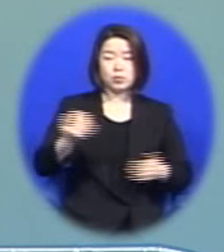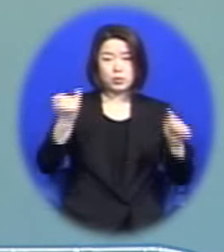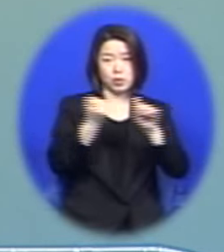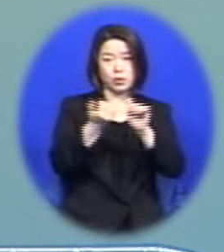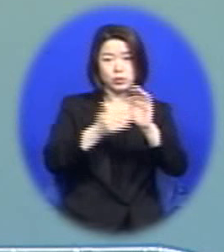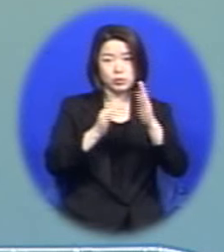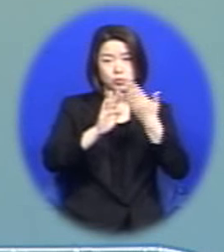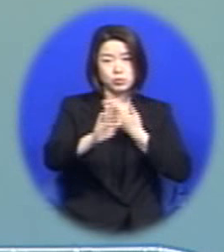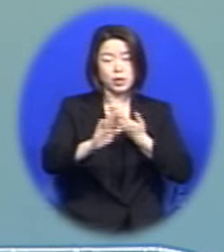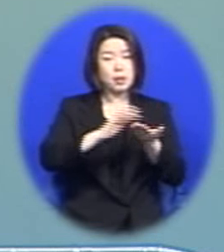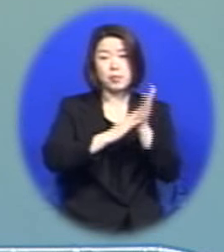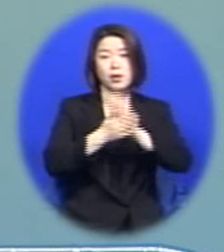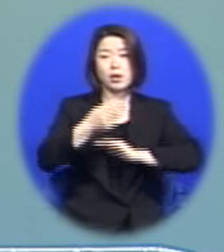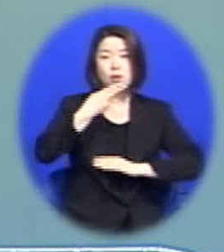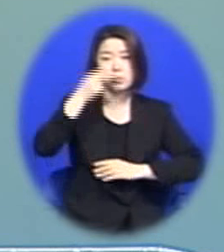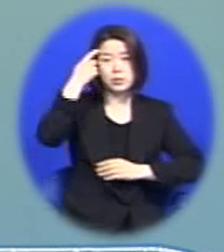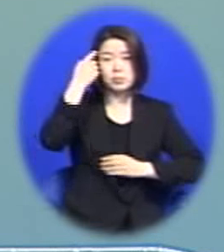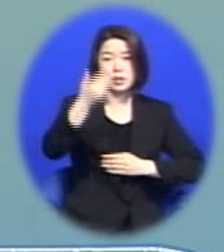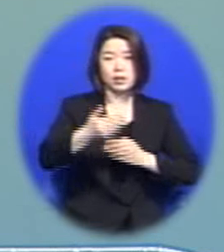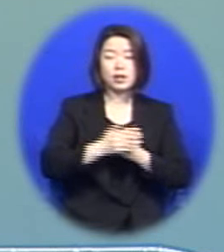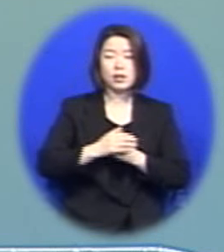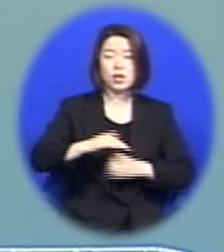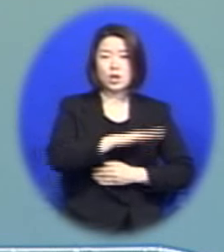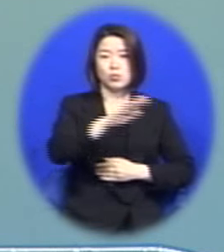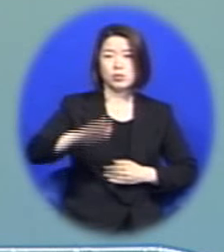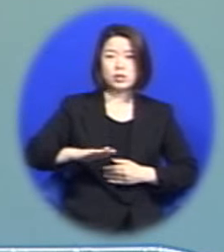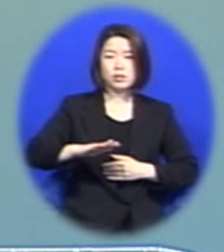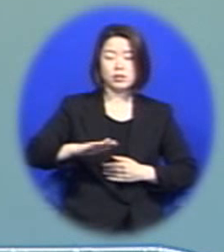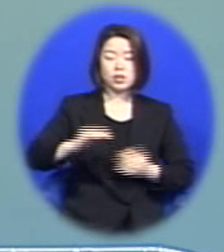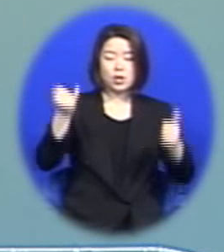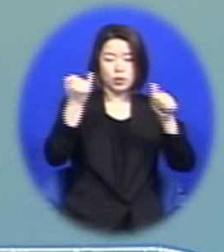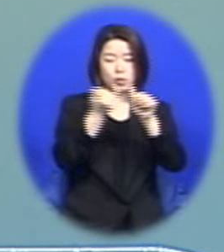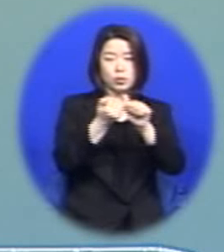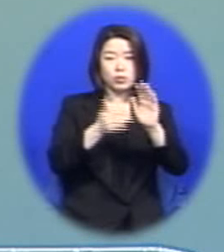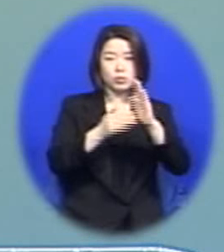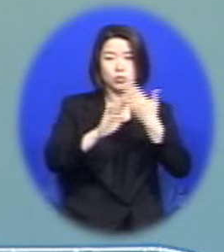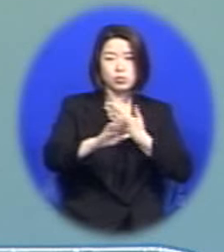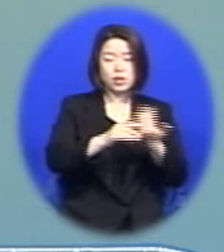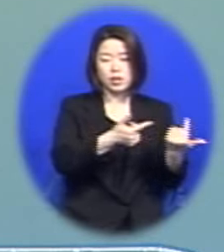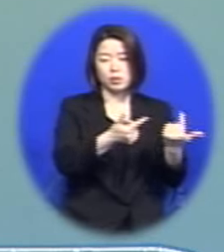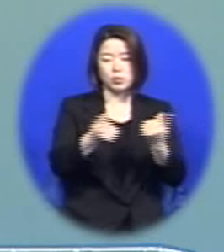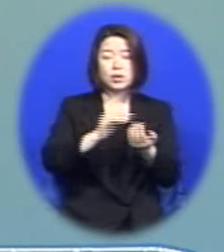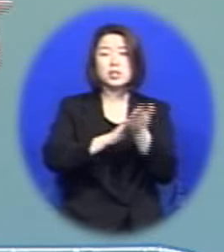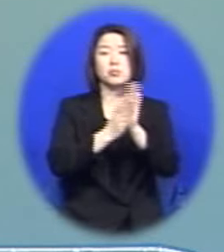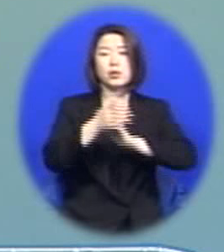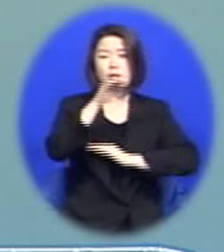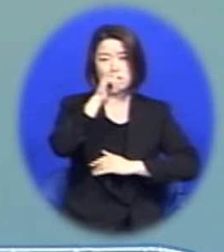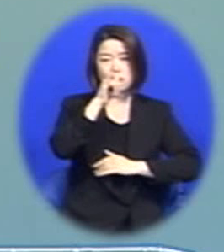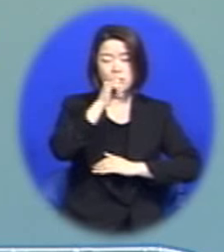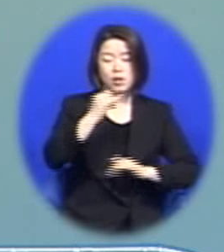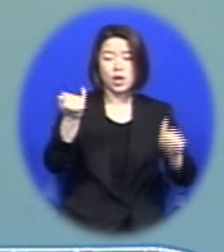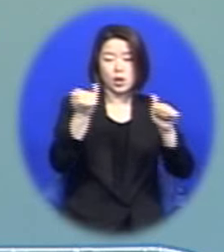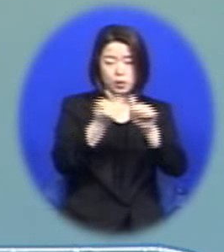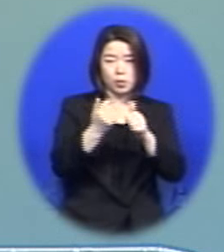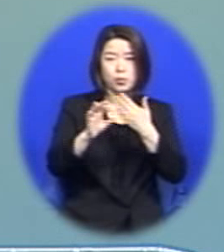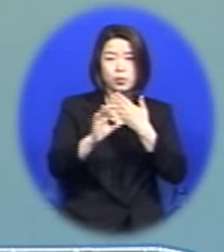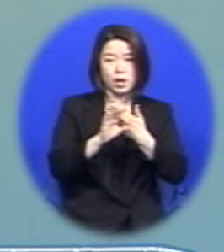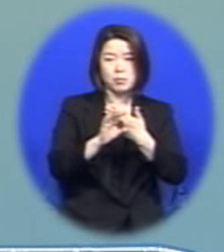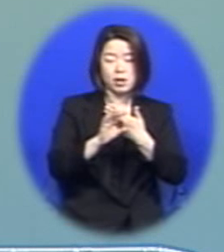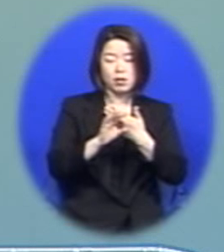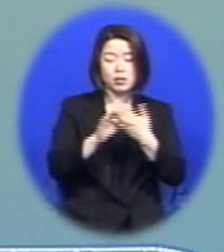씁니까 우리는 다 결혼하고 변하는 겁니다 그래서 결혼하면 철이 들 거라고 생각하는